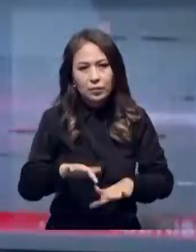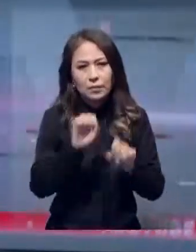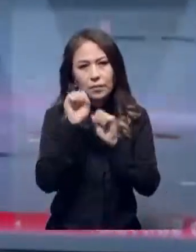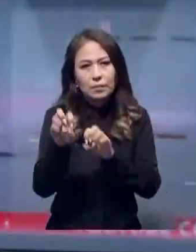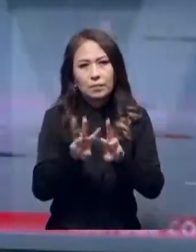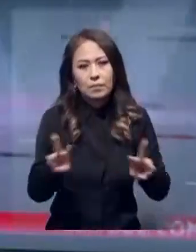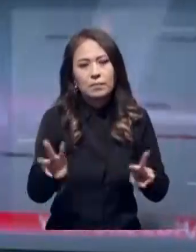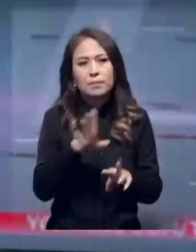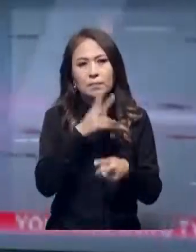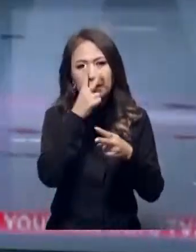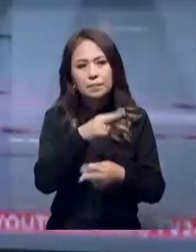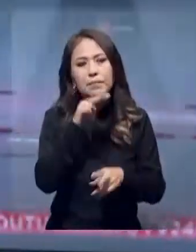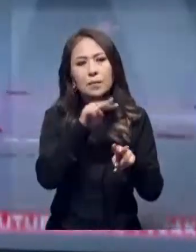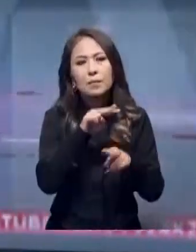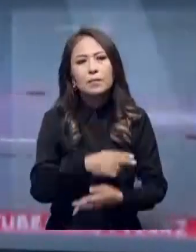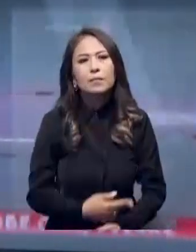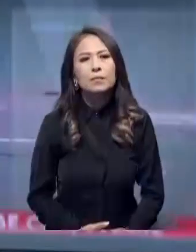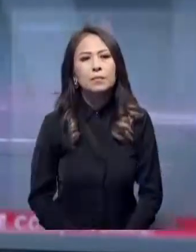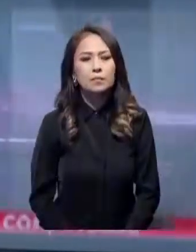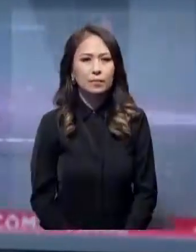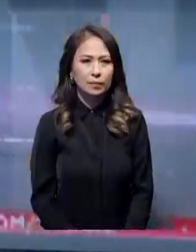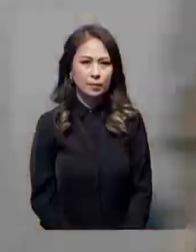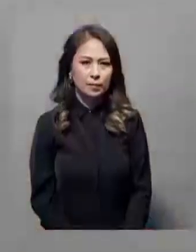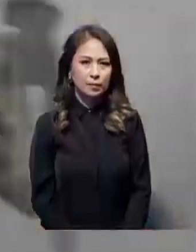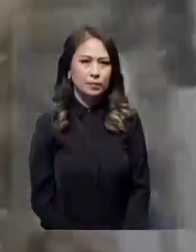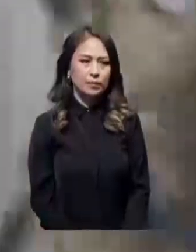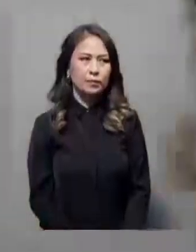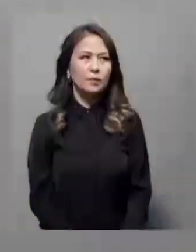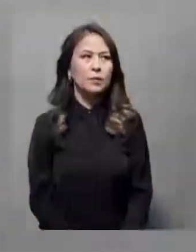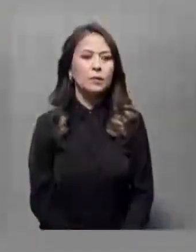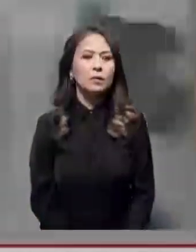қос елдің қорғаныс министрлері бақылады.